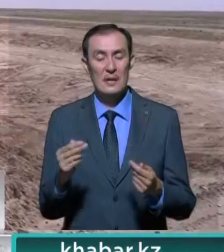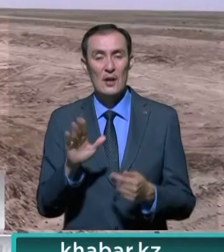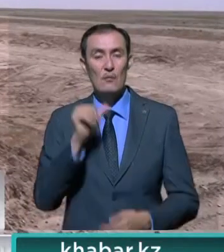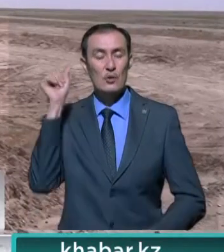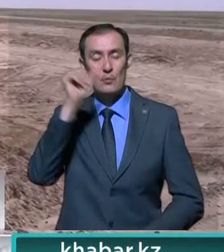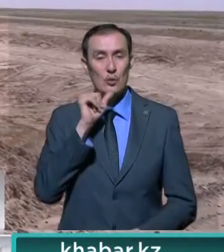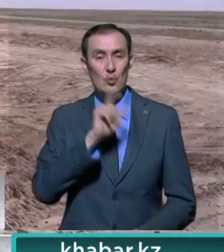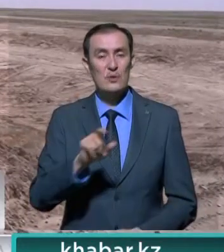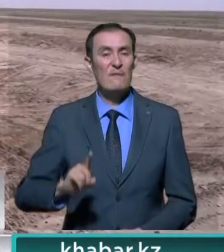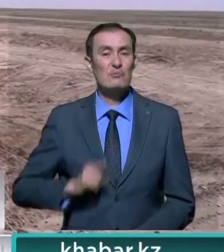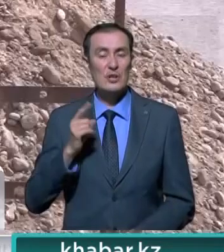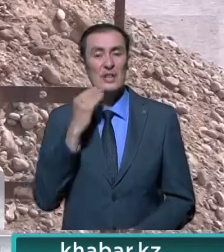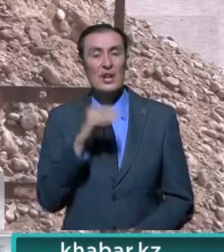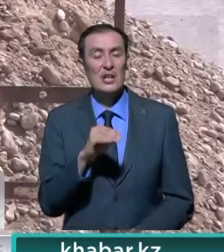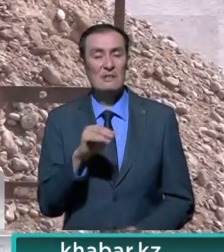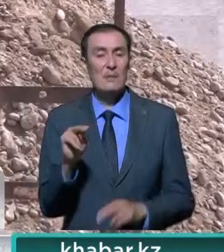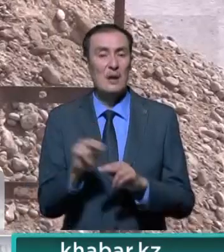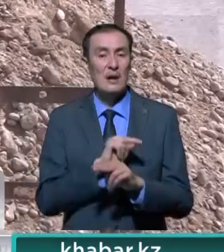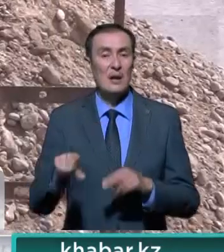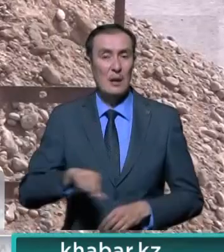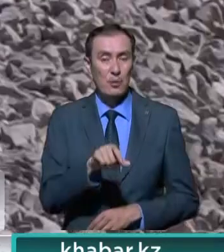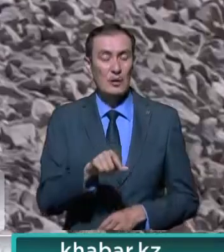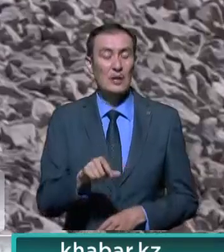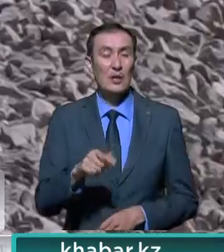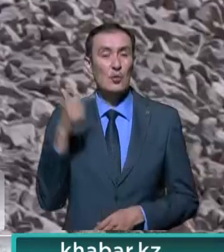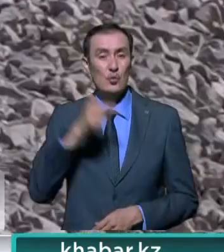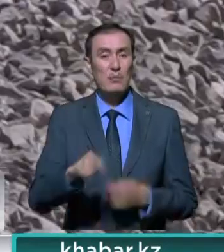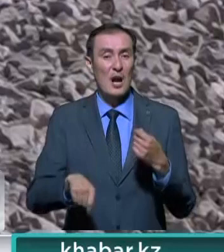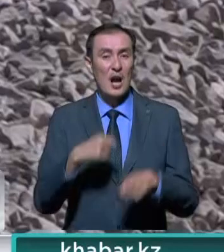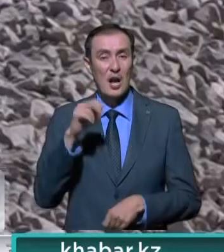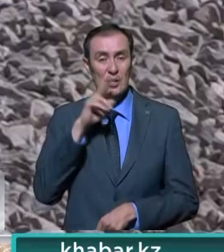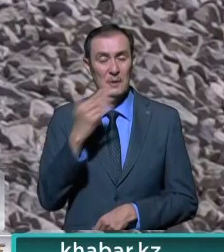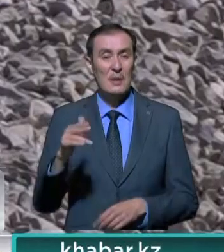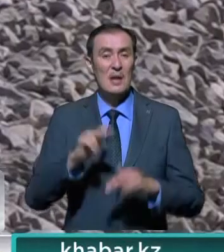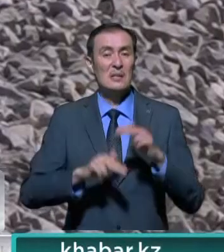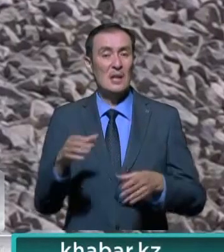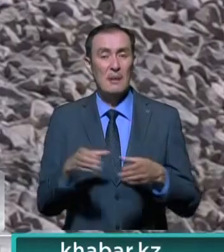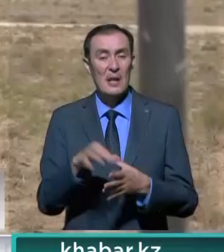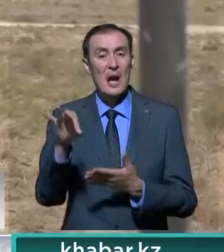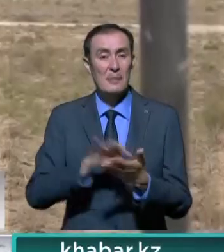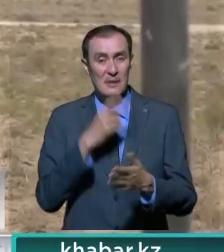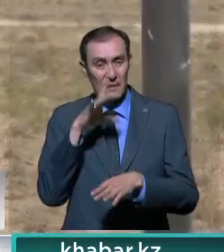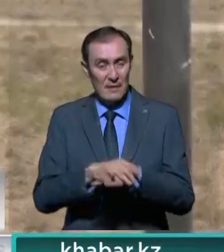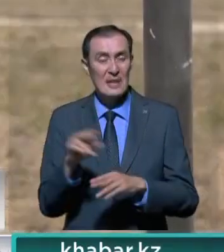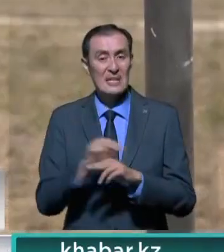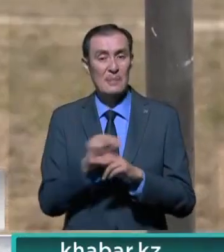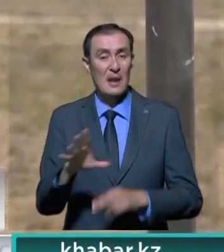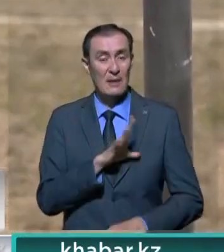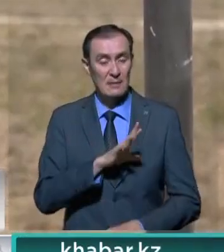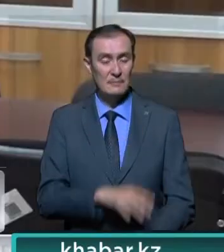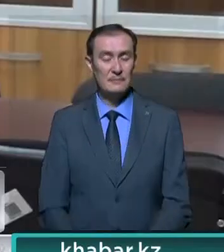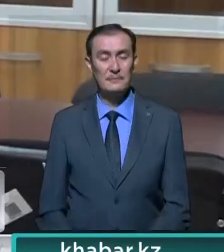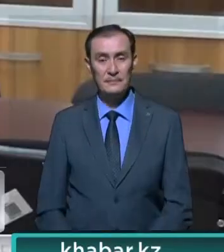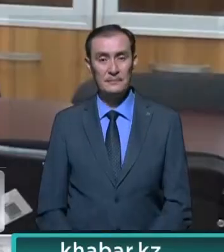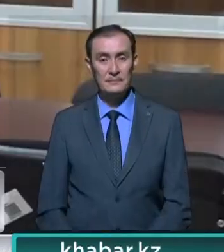году сельчане возмущались качеством строительства этой дороги. Тогда грубые ошибки, допущенные подрядчиками, оперативно выявили и исправили.